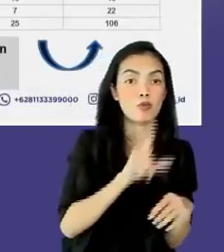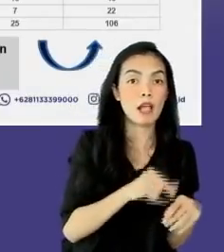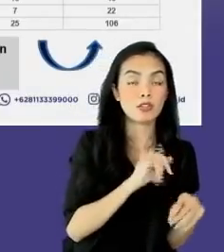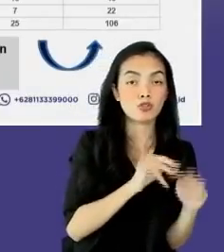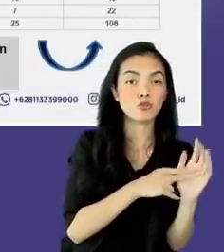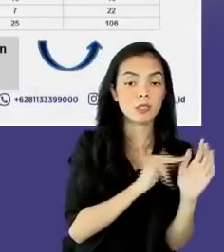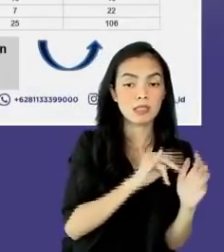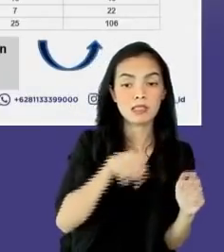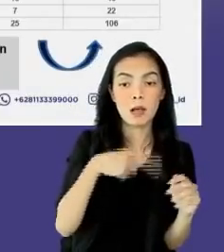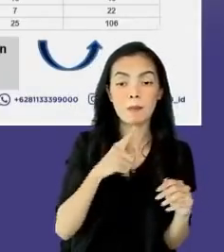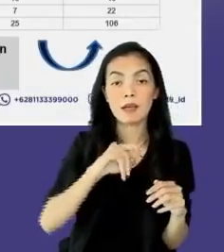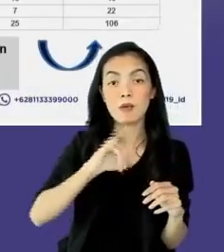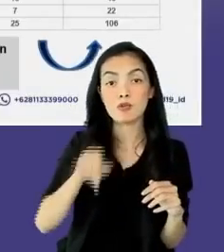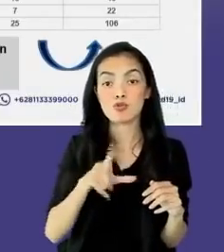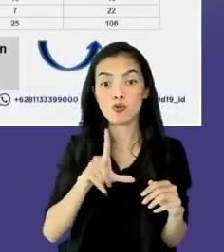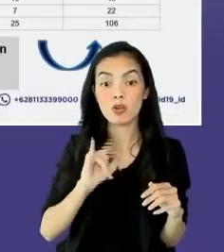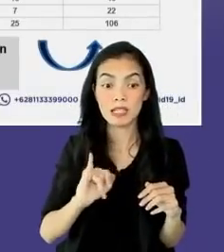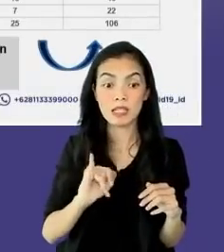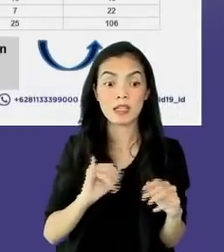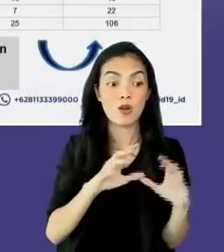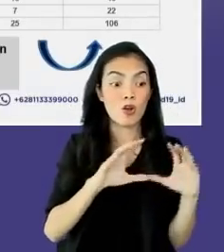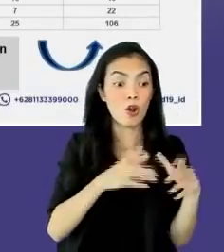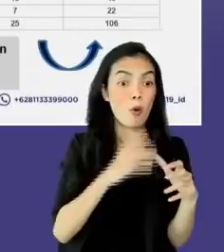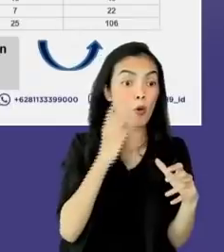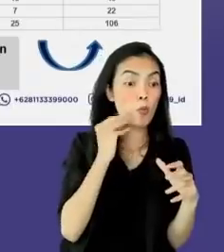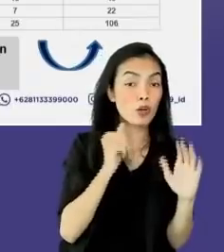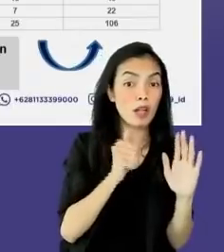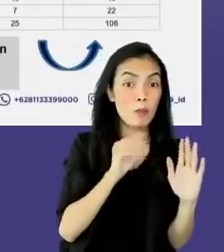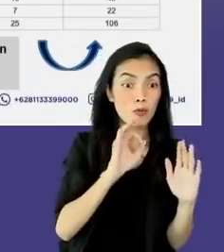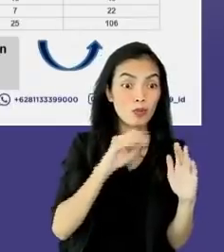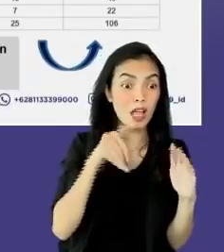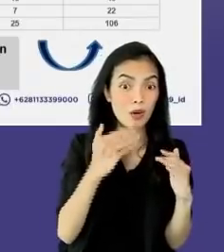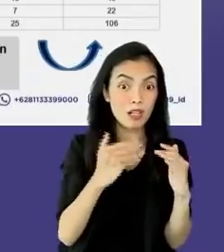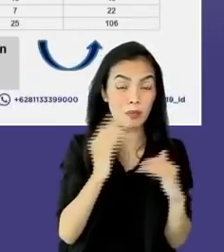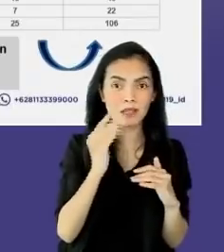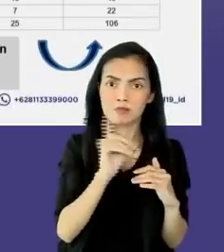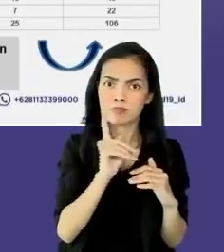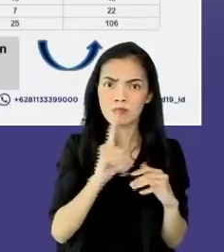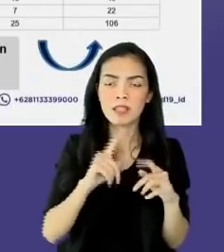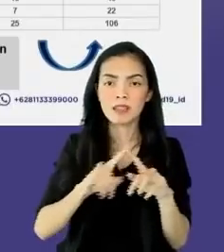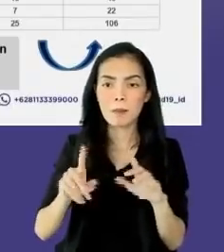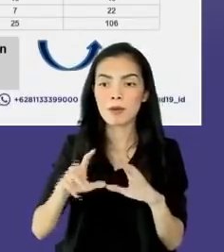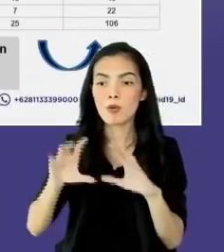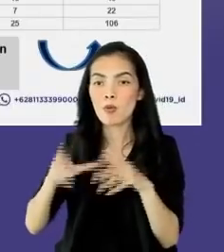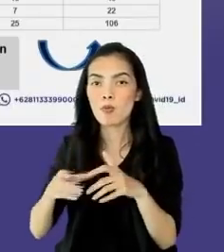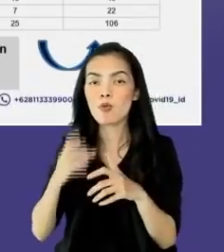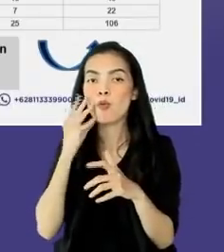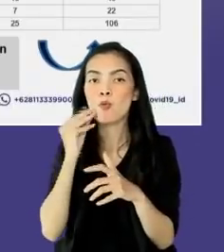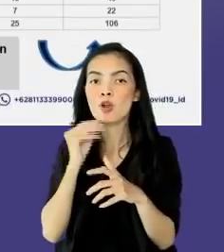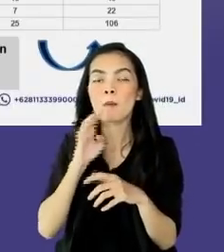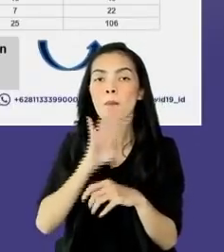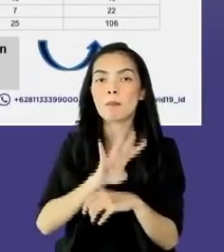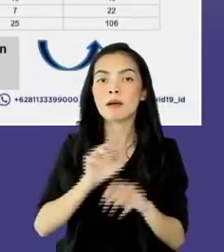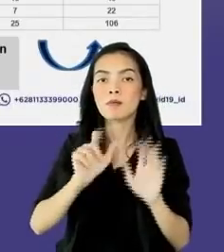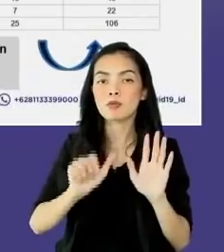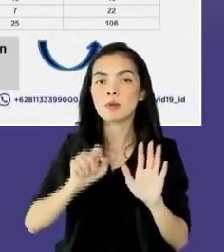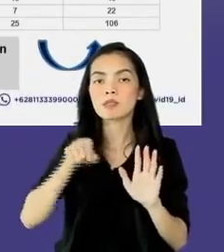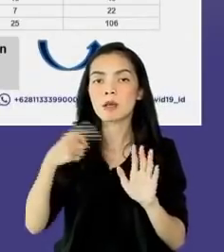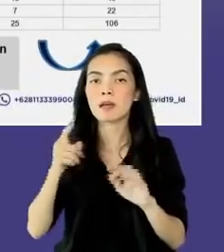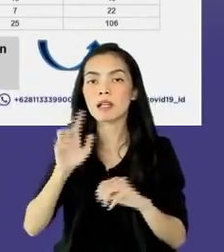atas 60 tahun. Tapi terjadinya justru pada kelompok usia 46 sampai 59 yang